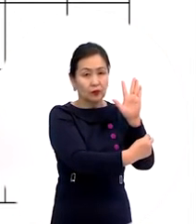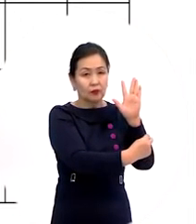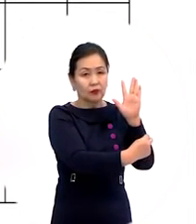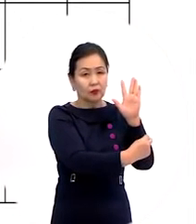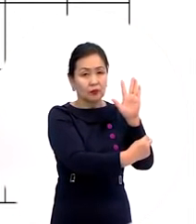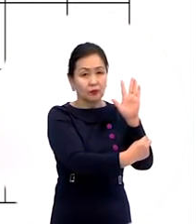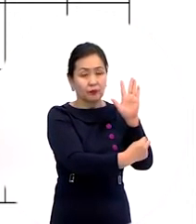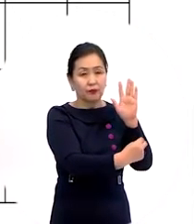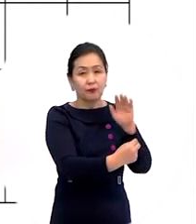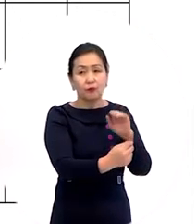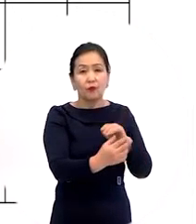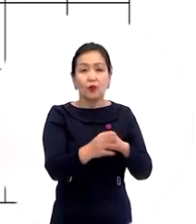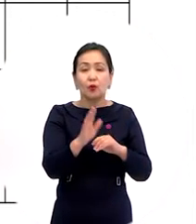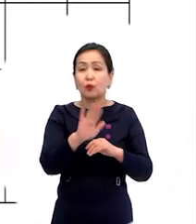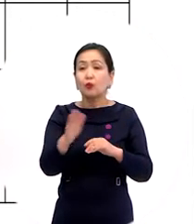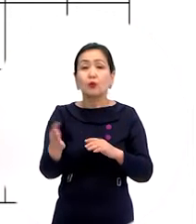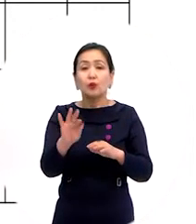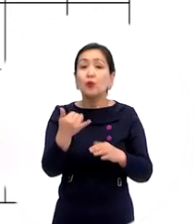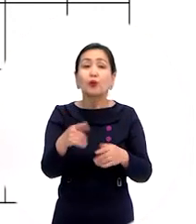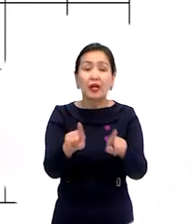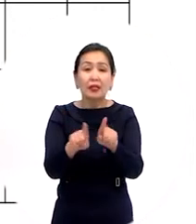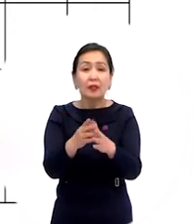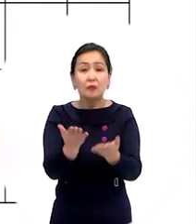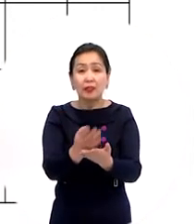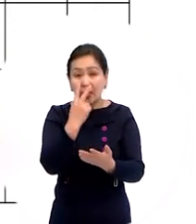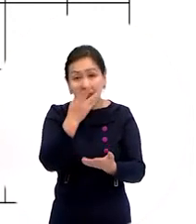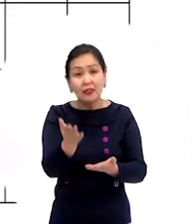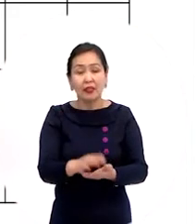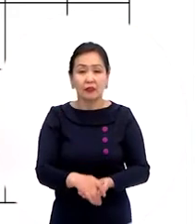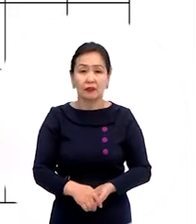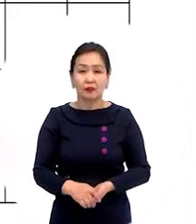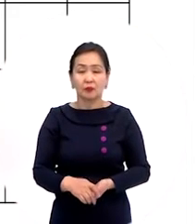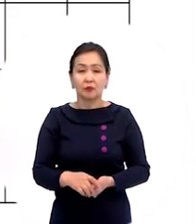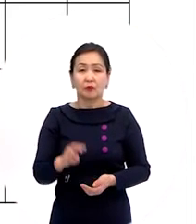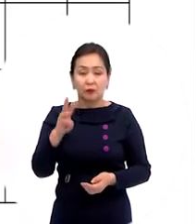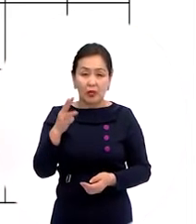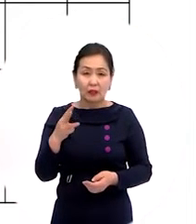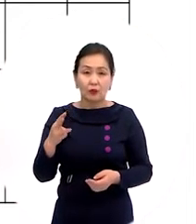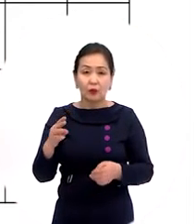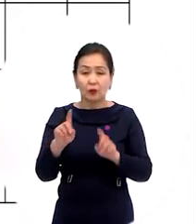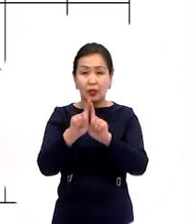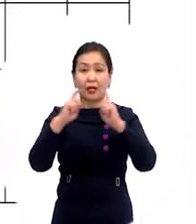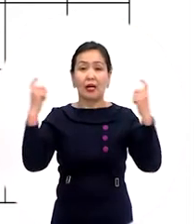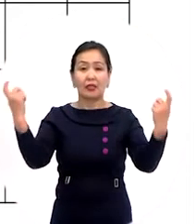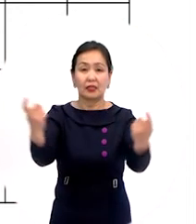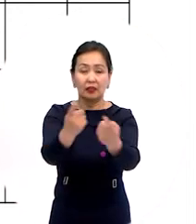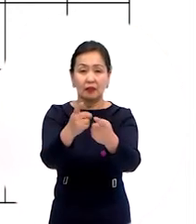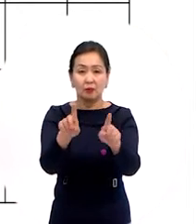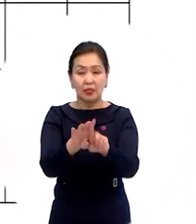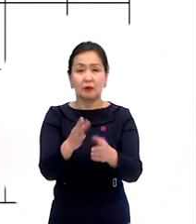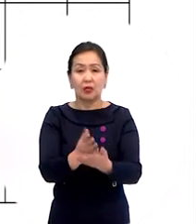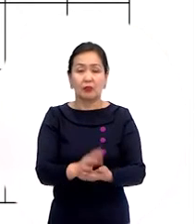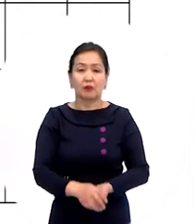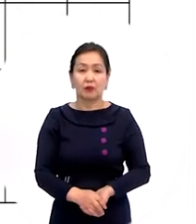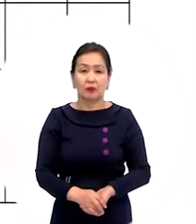зураарай. За, хүүхдүүдээ энэ юутай төстэй харагдаж байна? За, магадгүй энэ хашаа байж